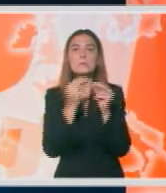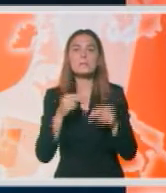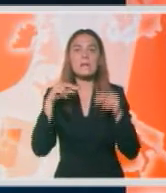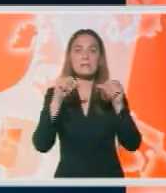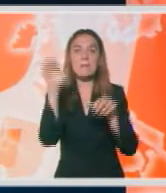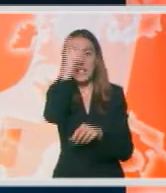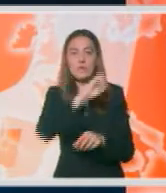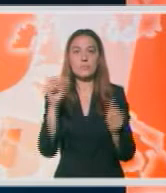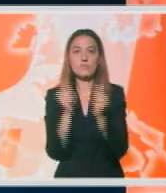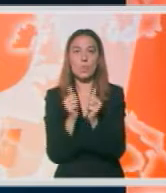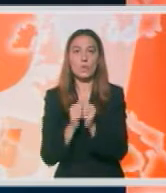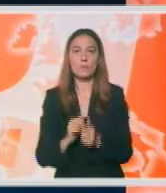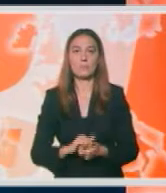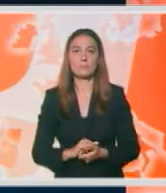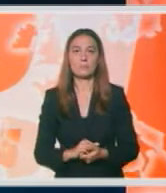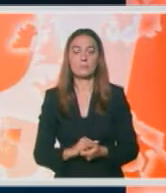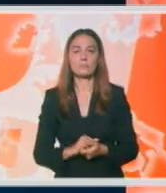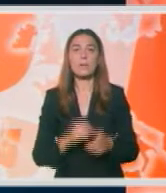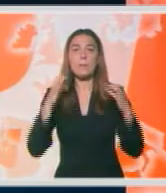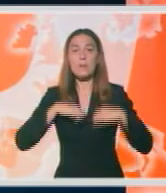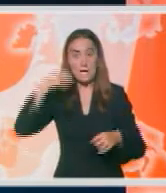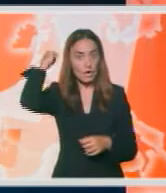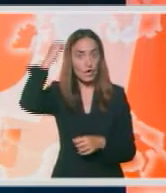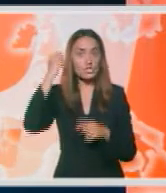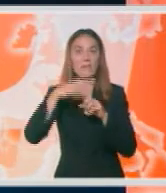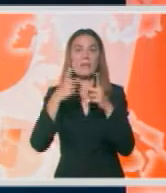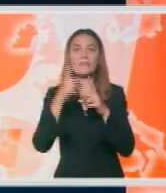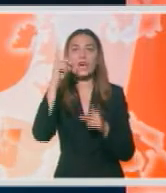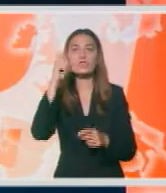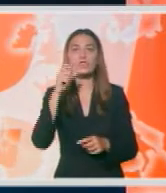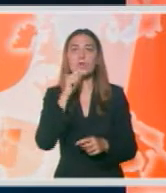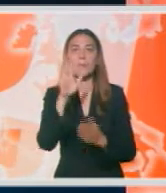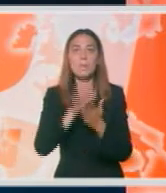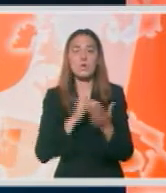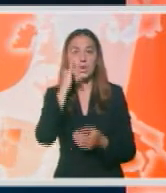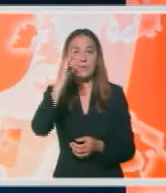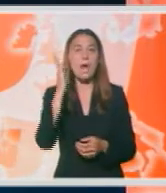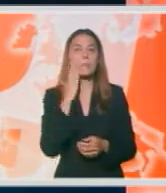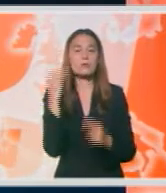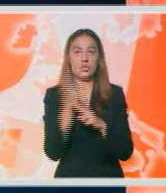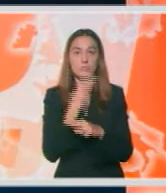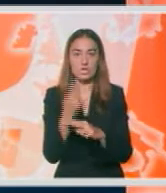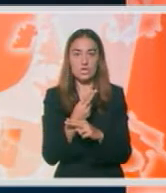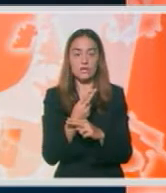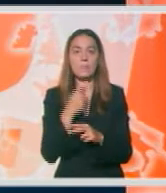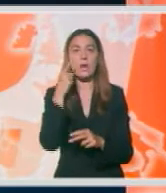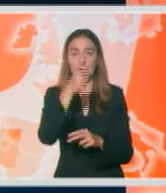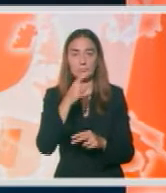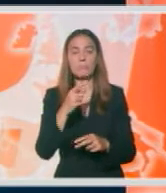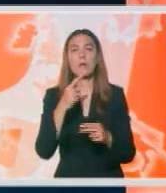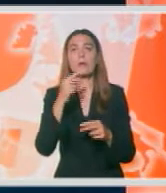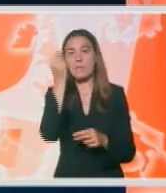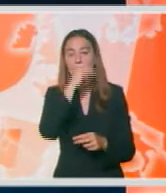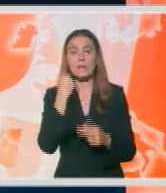zemalja Evropske unije. Premijer Kosova Hašim Tači počinje posetu Sjedinjenim američkim državama. Tači će tokom